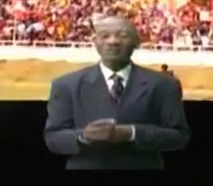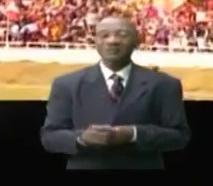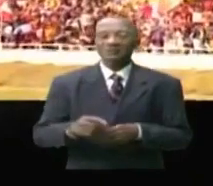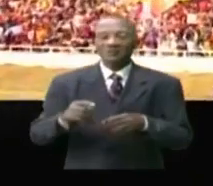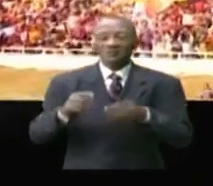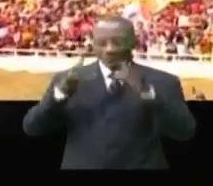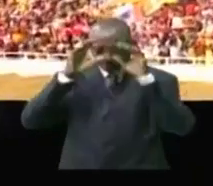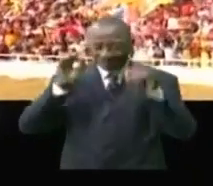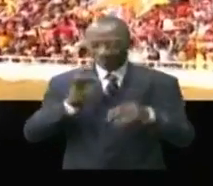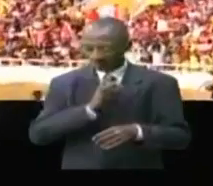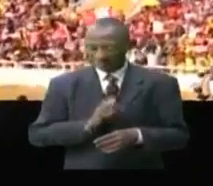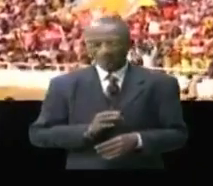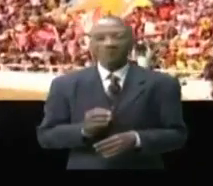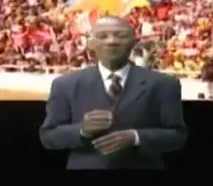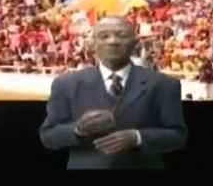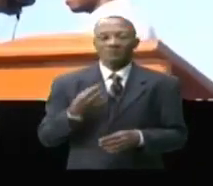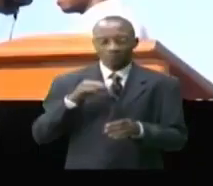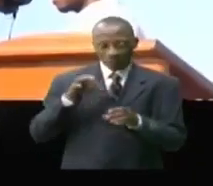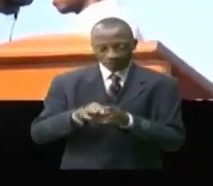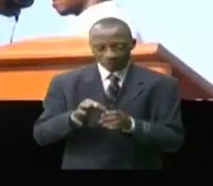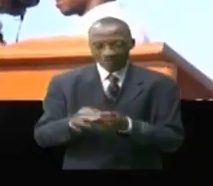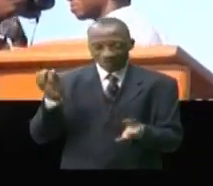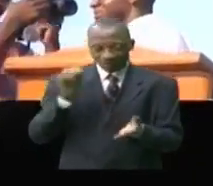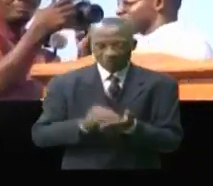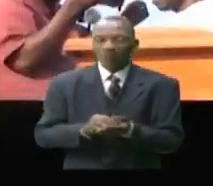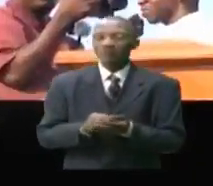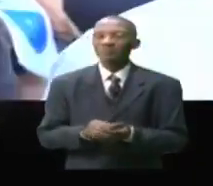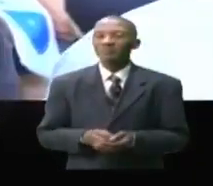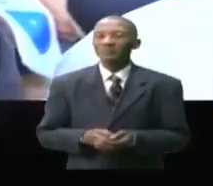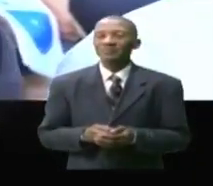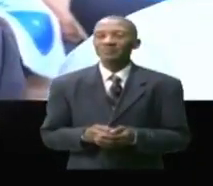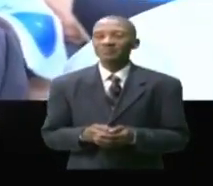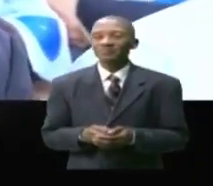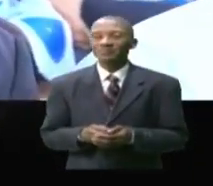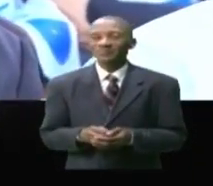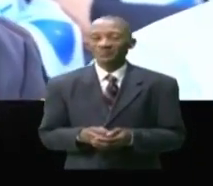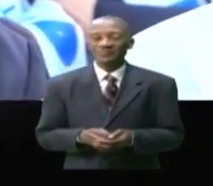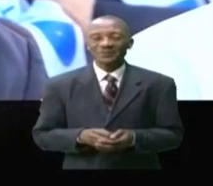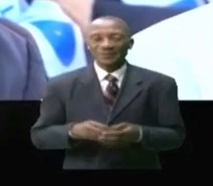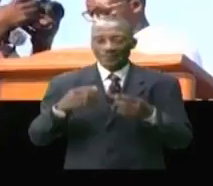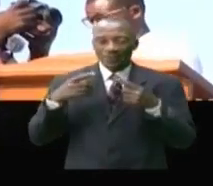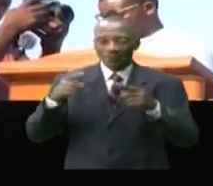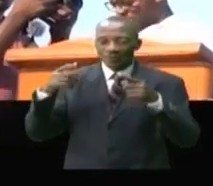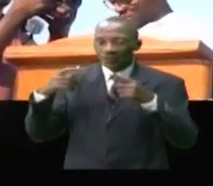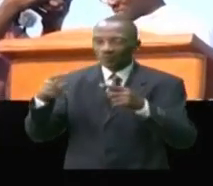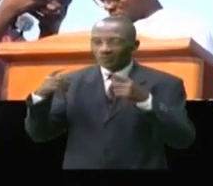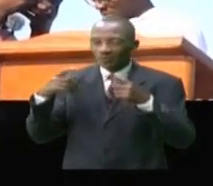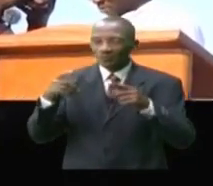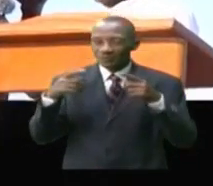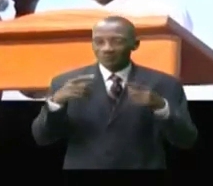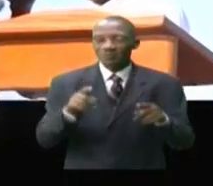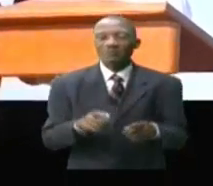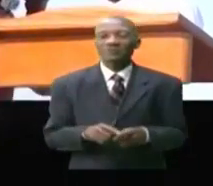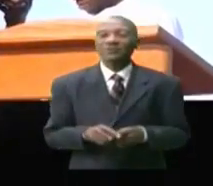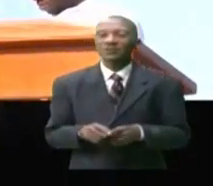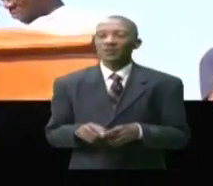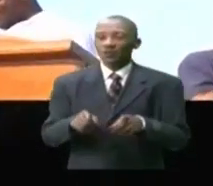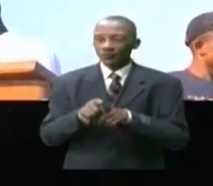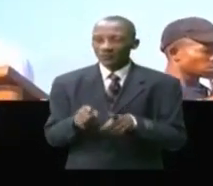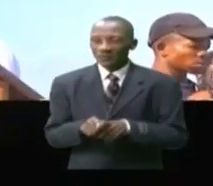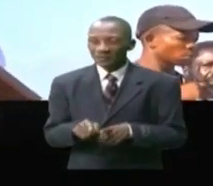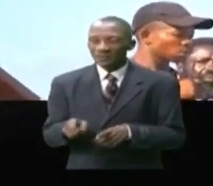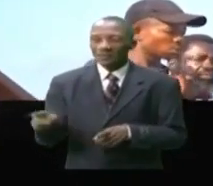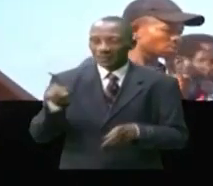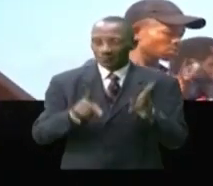province dépendra de votre choix afin de choisir les dirigeants qui ont l'amour du pays.